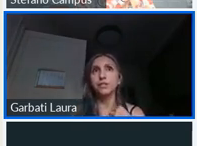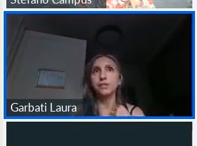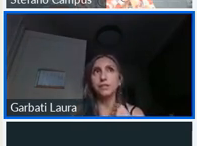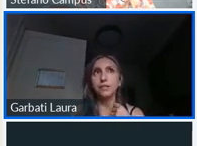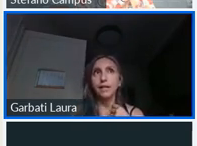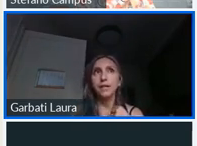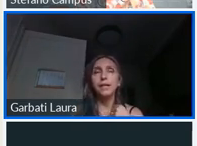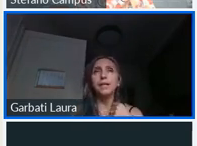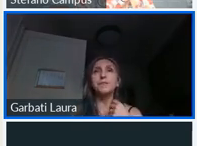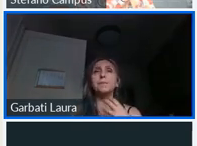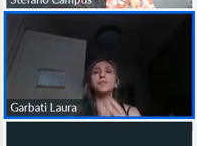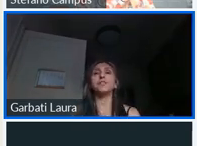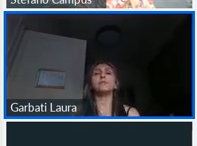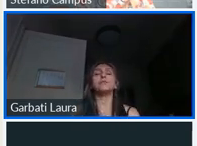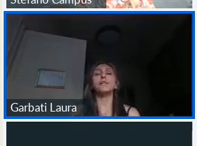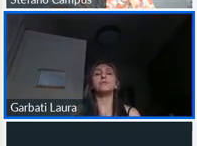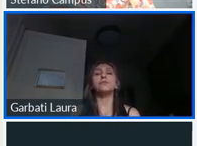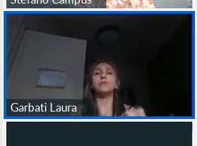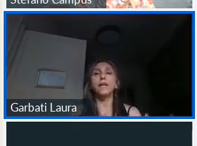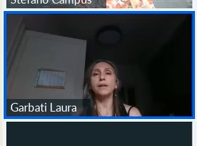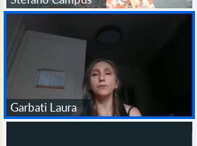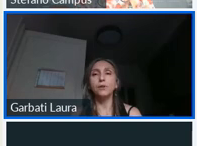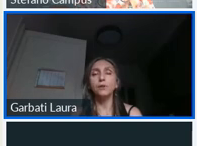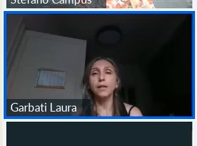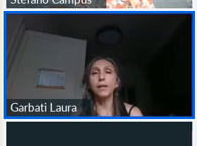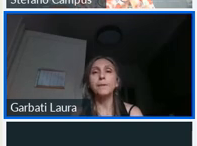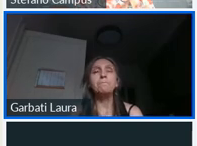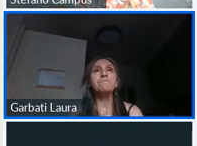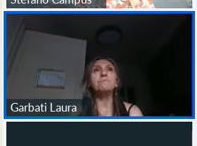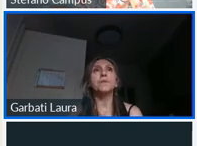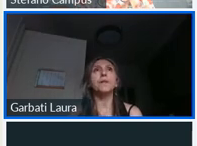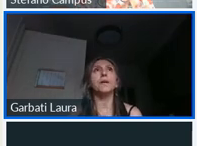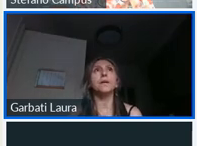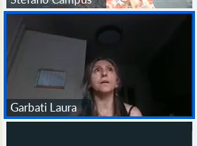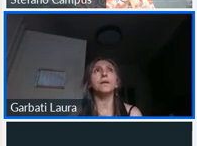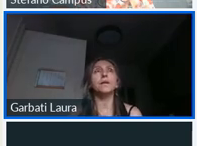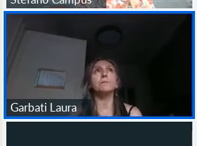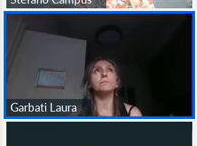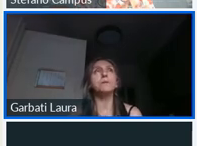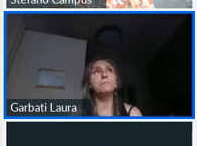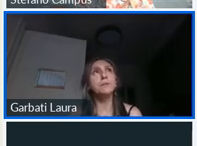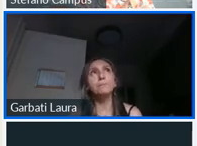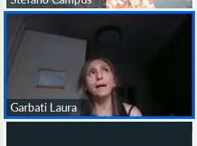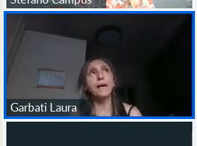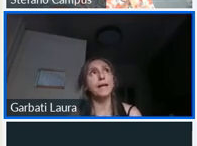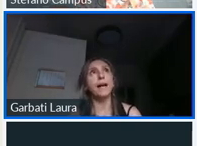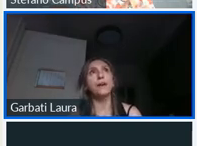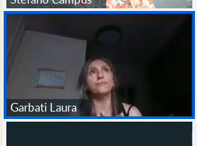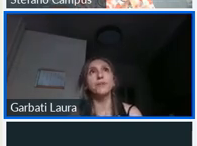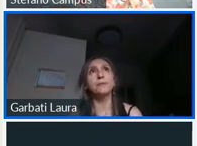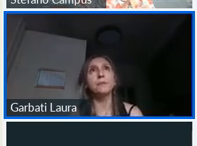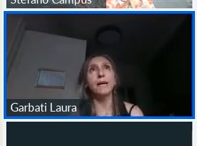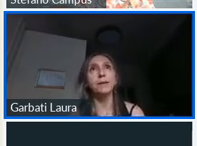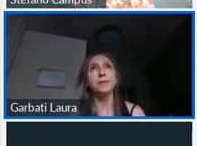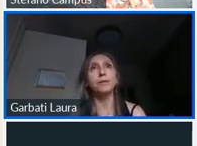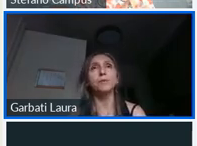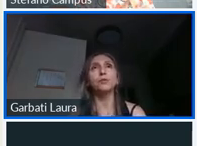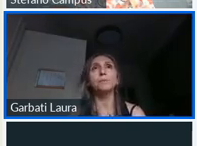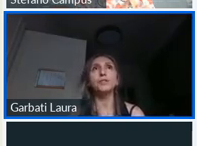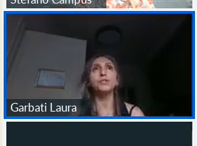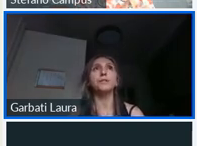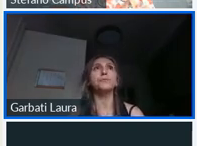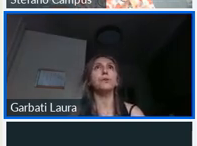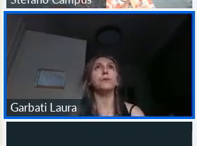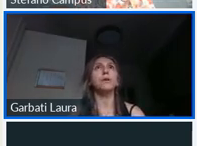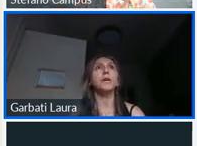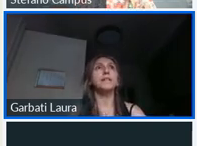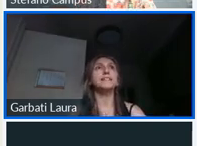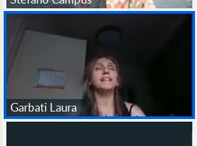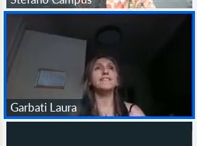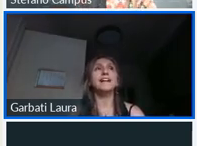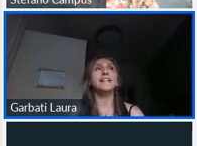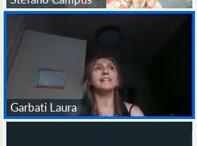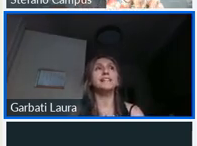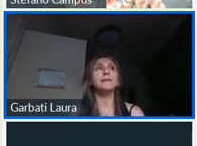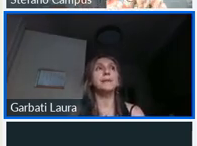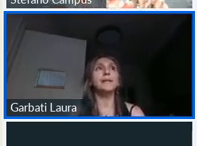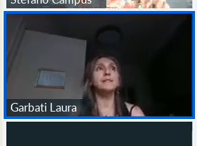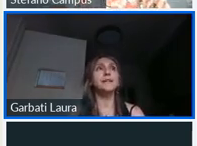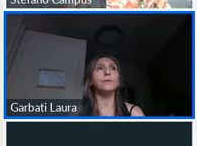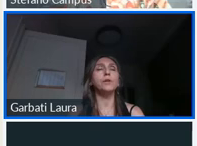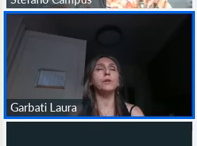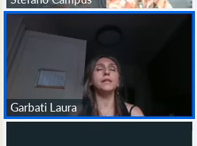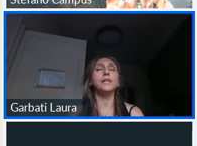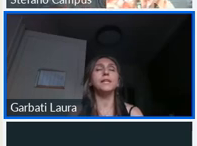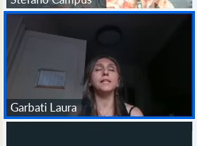semplice da gestire, specie in un dato geografico che mi pare affermabile in modo pacifico tra i